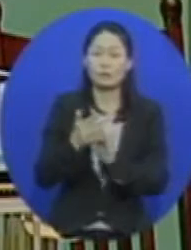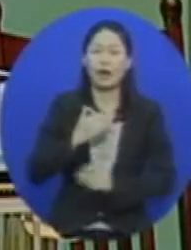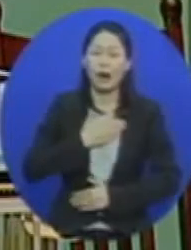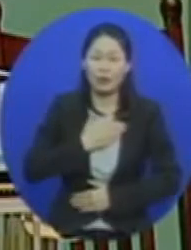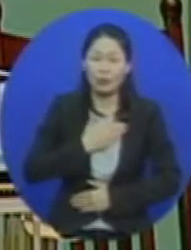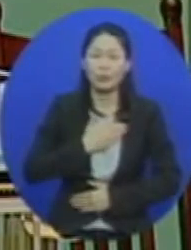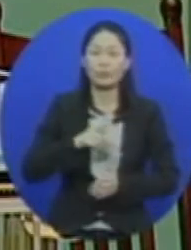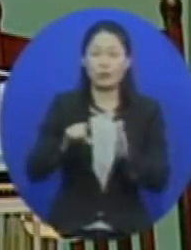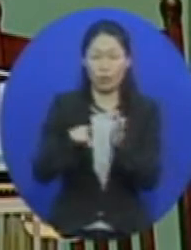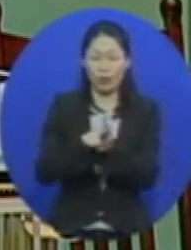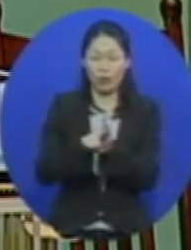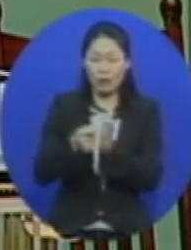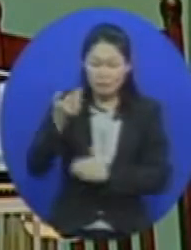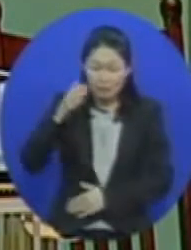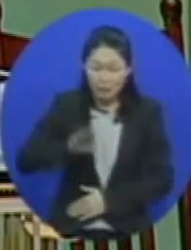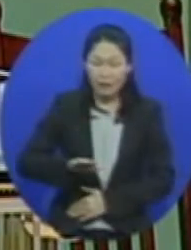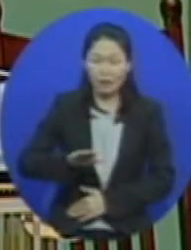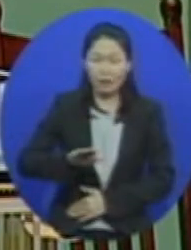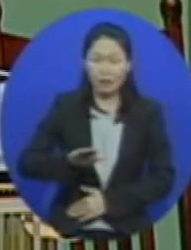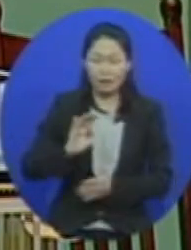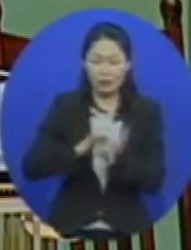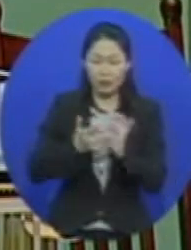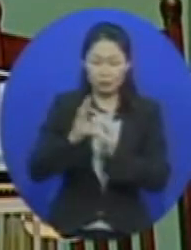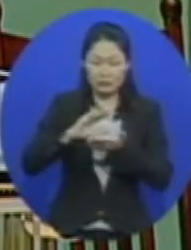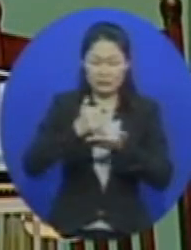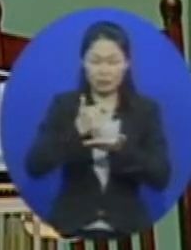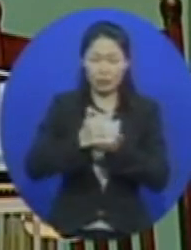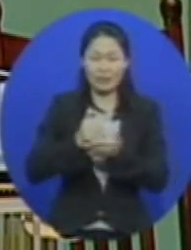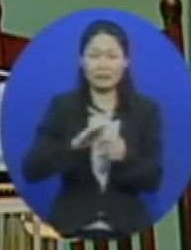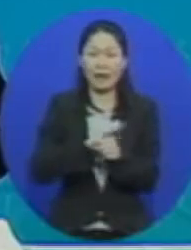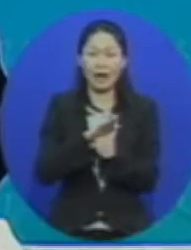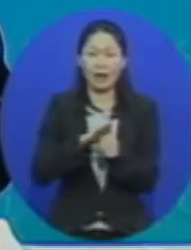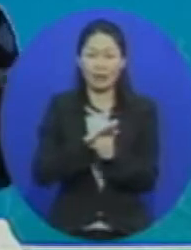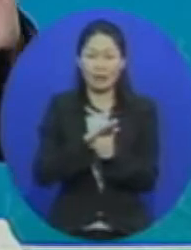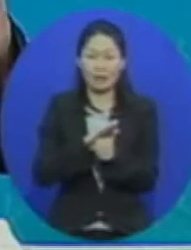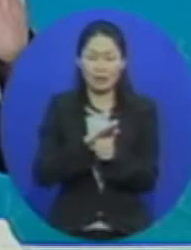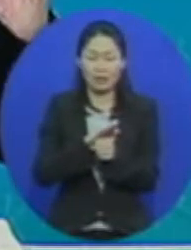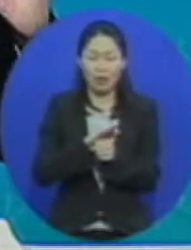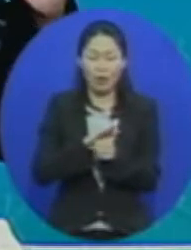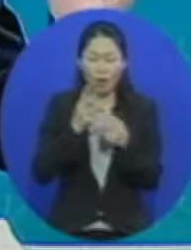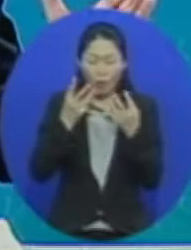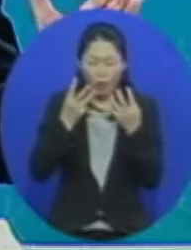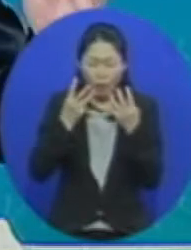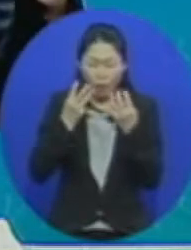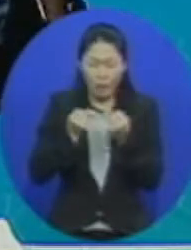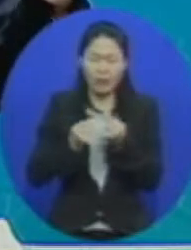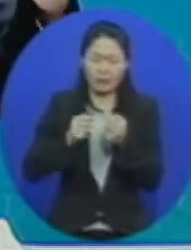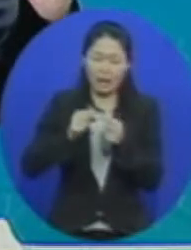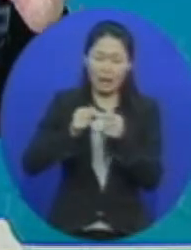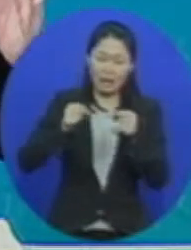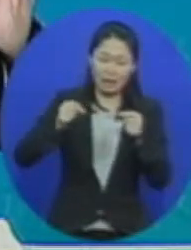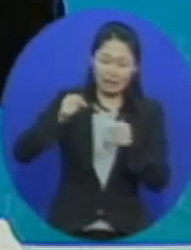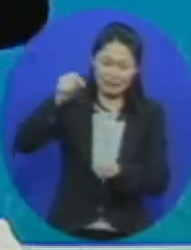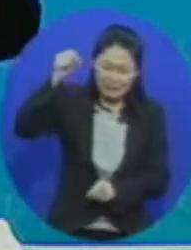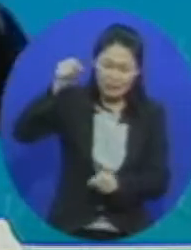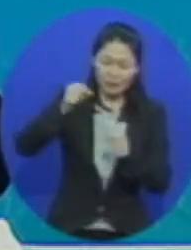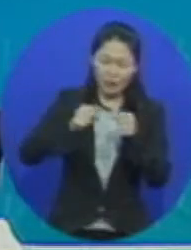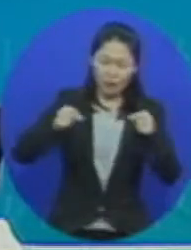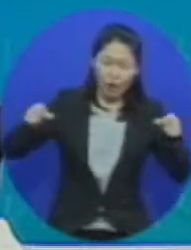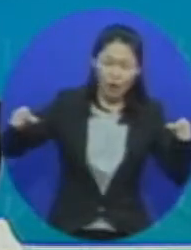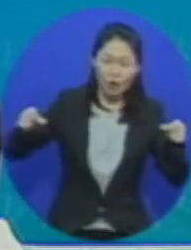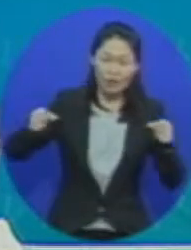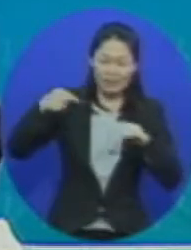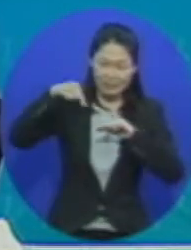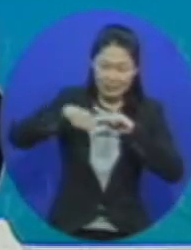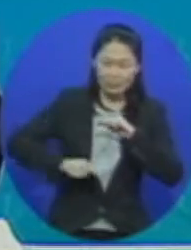믿어요 그렇지만 예수 그리스도의 사랑이 얼마나 그 길이와 넓이와 높이와